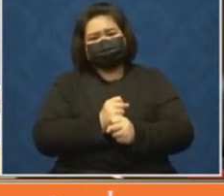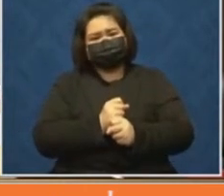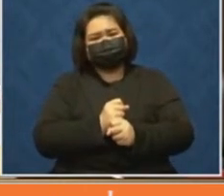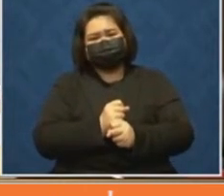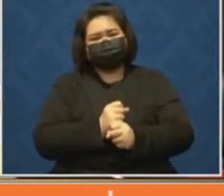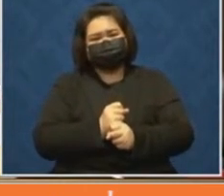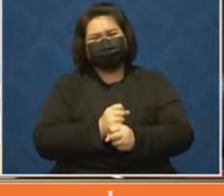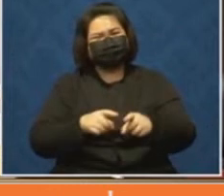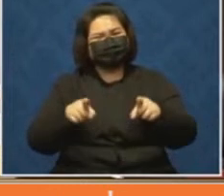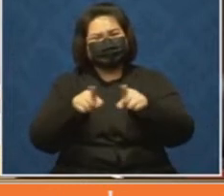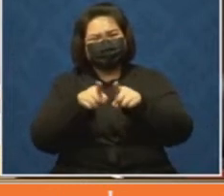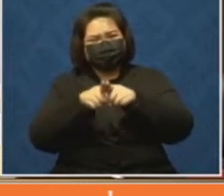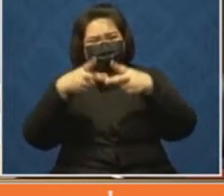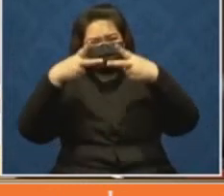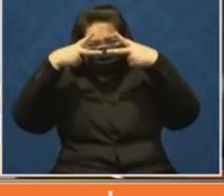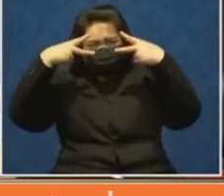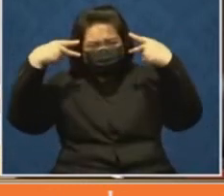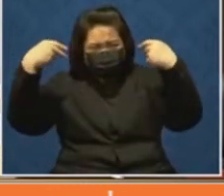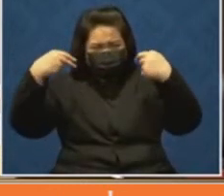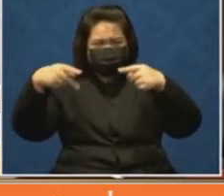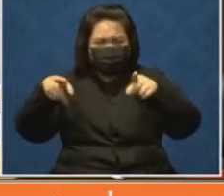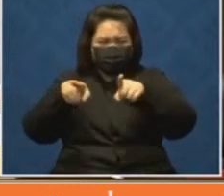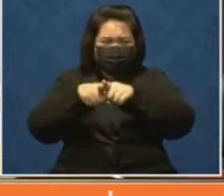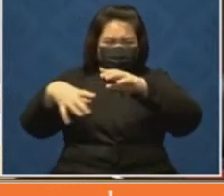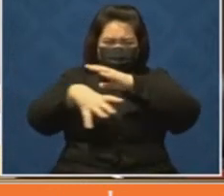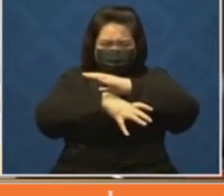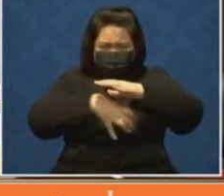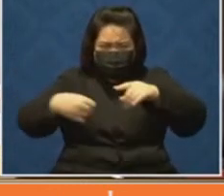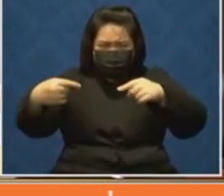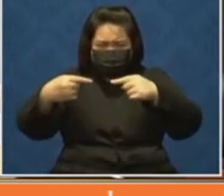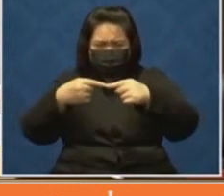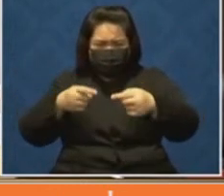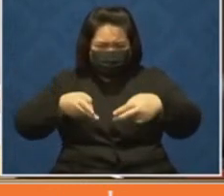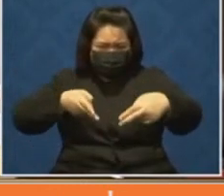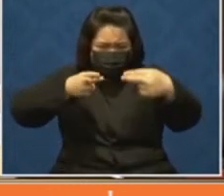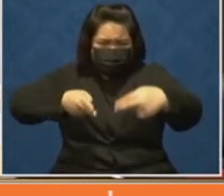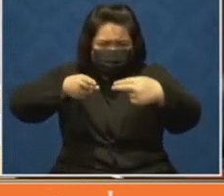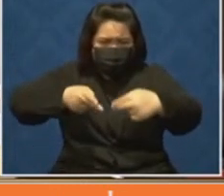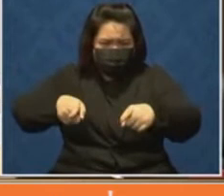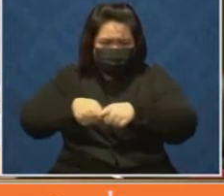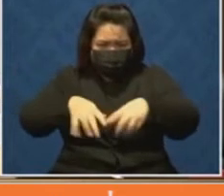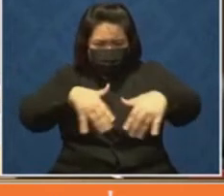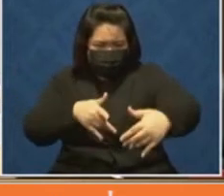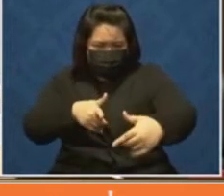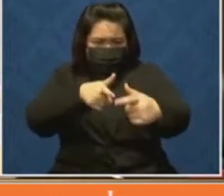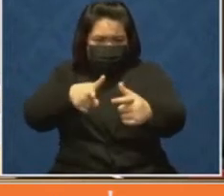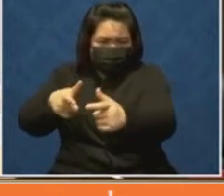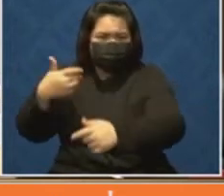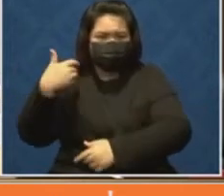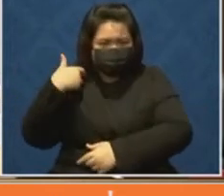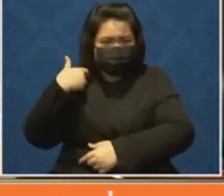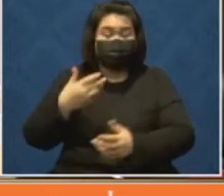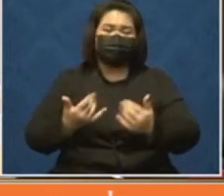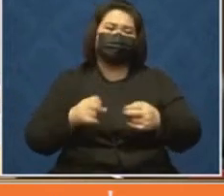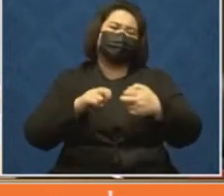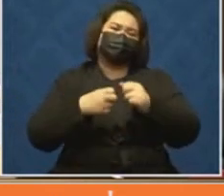รู้หมดครัการวแผนเลอกตั้ง รู้หมดครับสิ่งทผเประยุติทำกบพนป